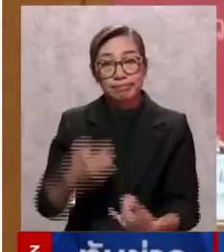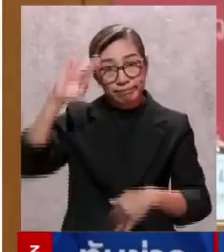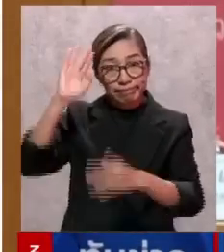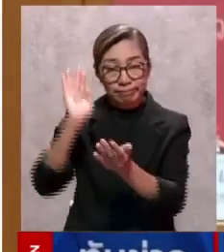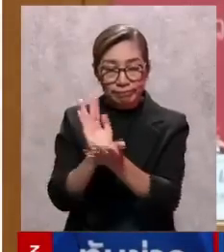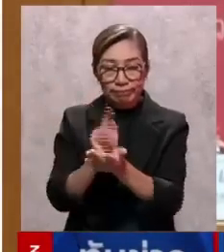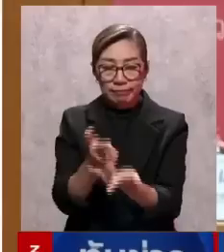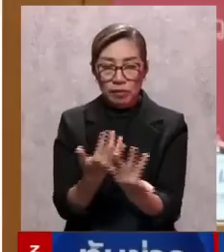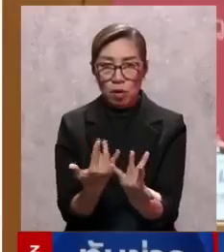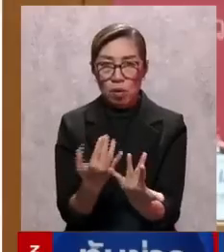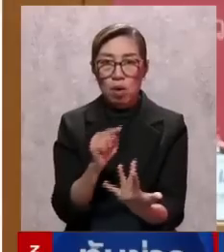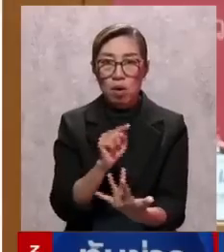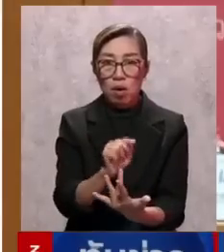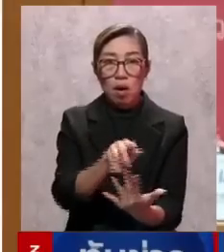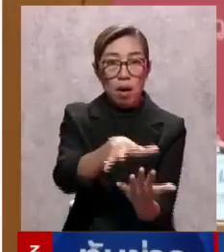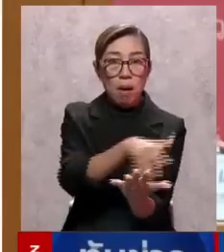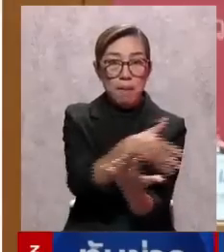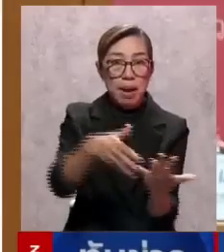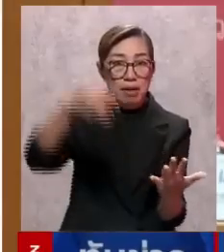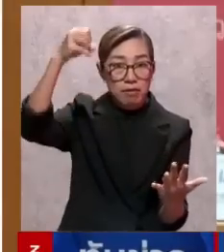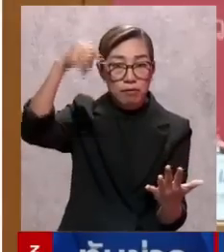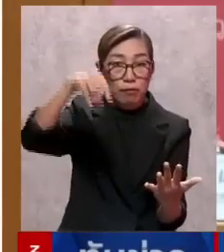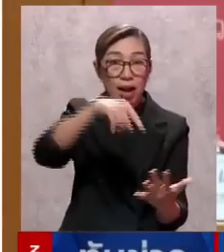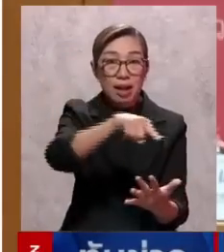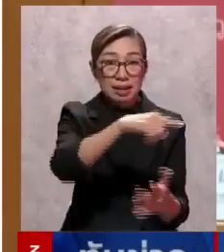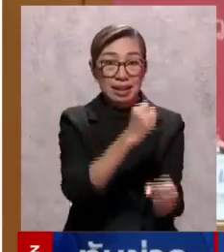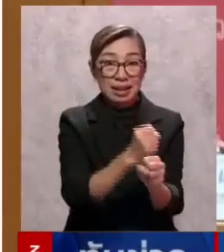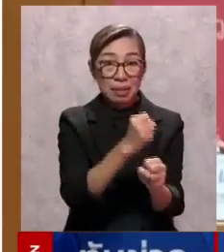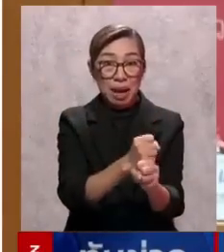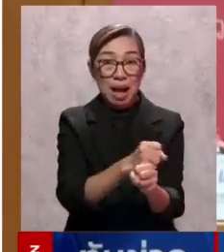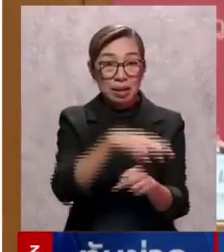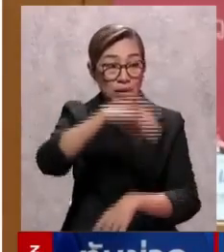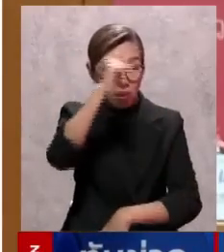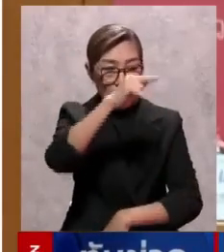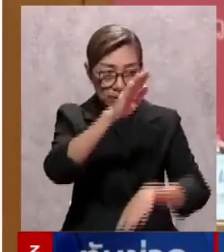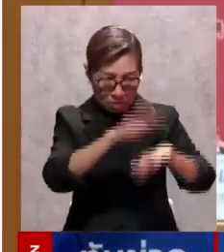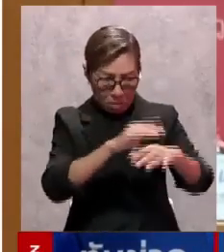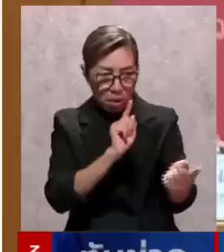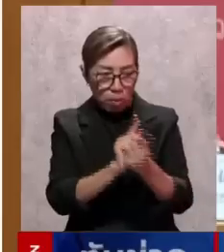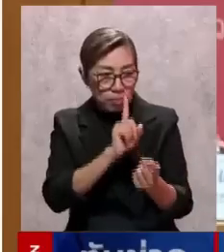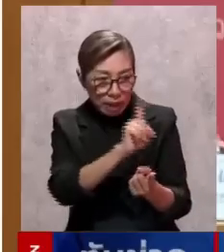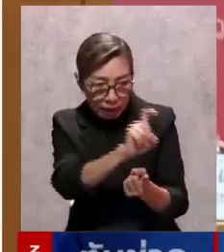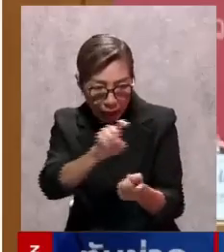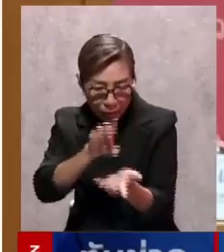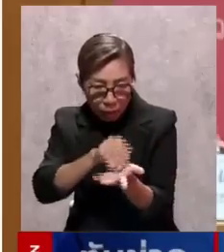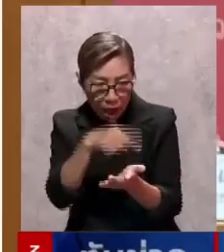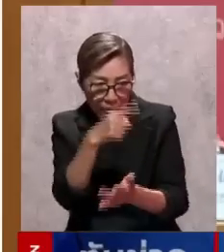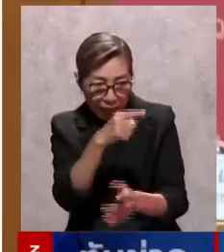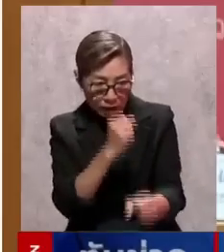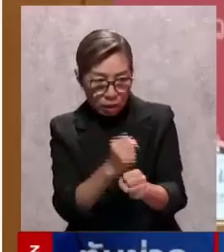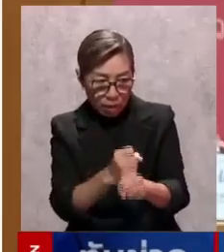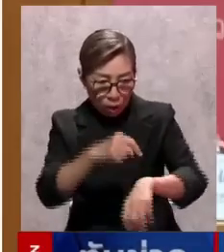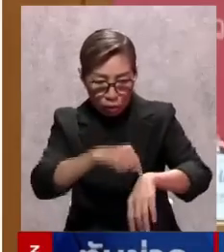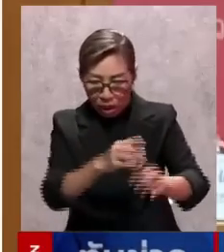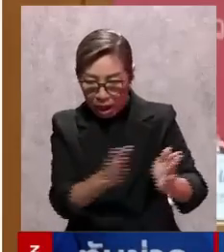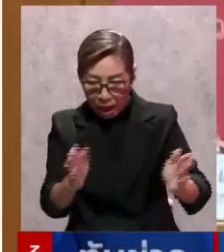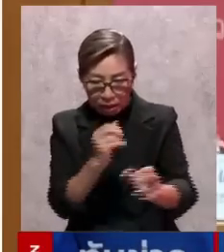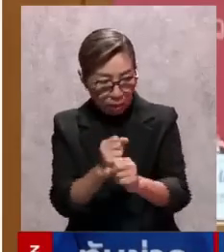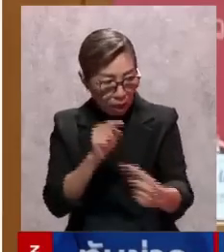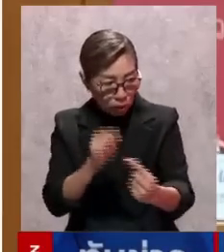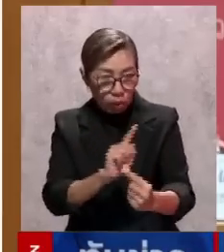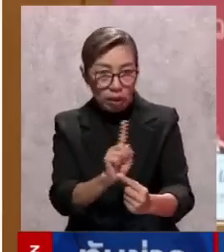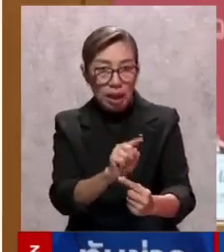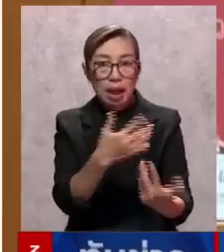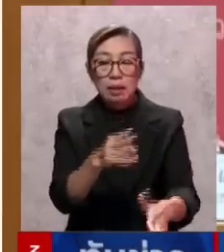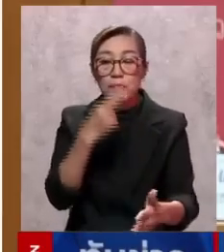จจะเรียกหัวหน้าแผนการไฟฟ้าที่เข้าเวรในช่วงเกิดเหตุมาสอบสวนด้วยนะคะเพื่อแยกตัวบุคคลที่เข้าเวรนอกจากนี้มีการท